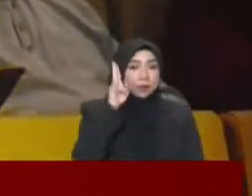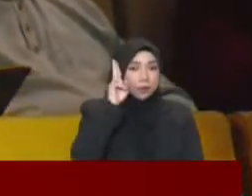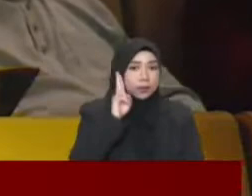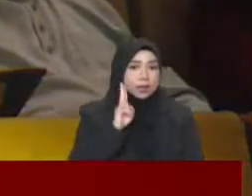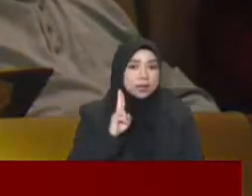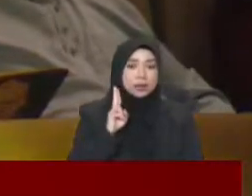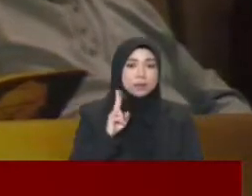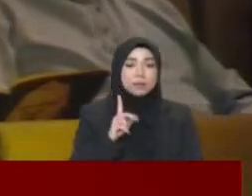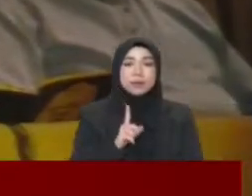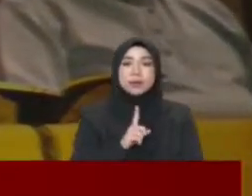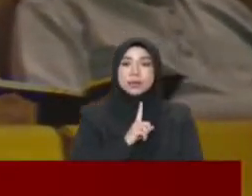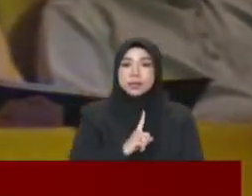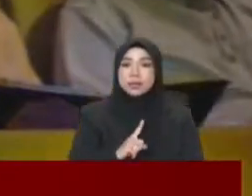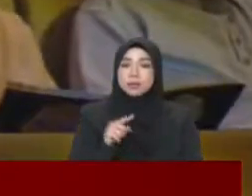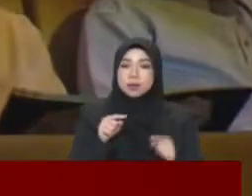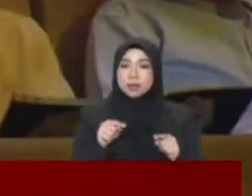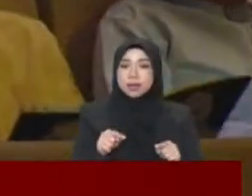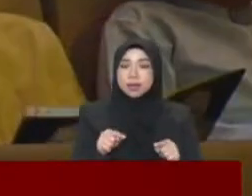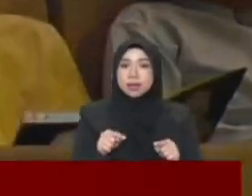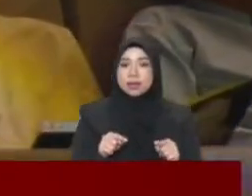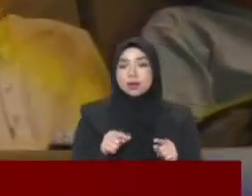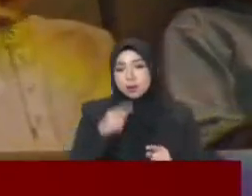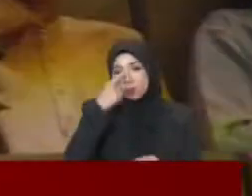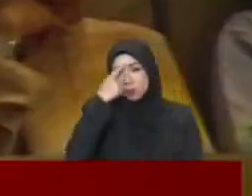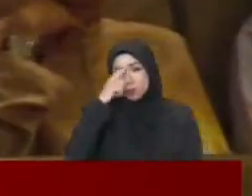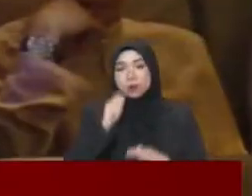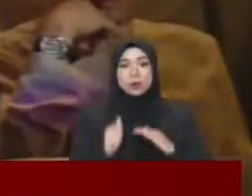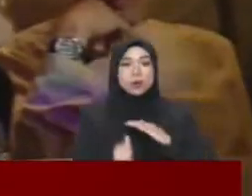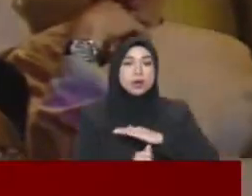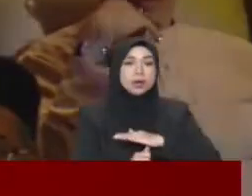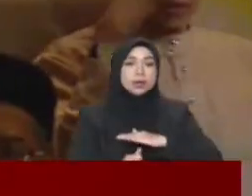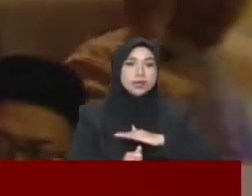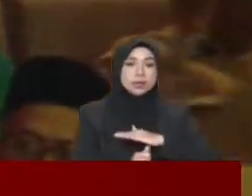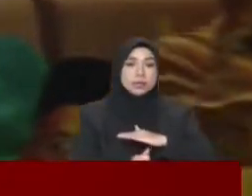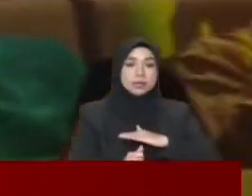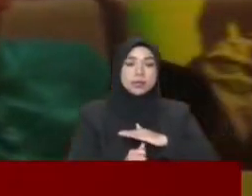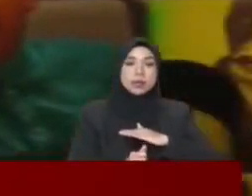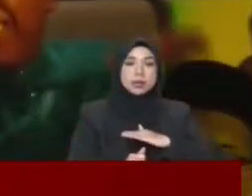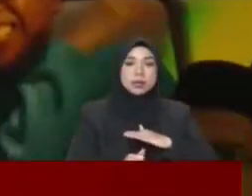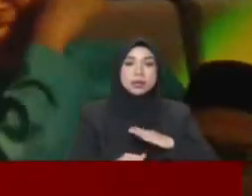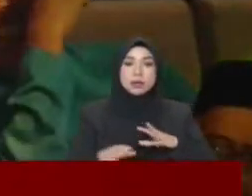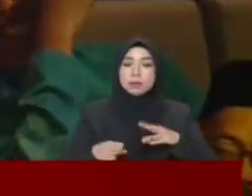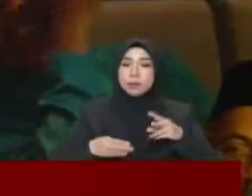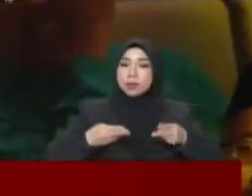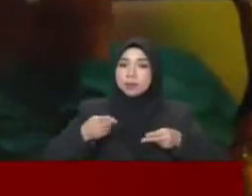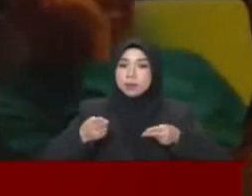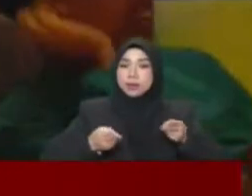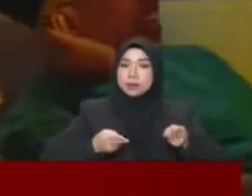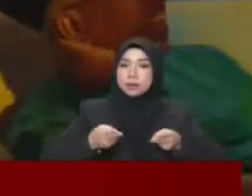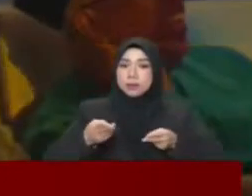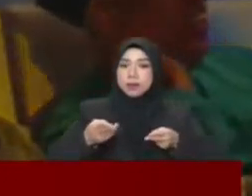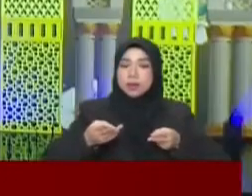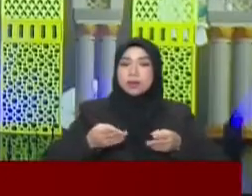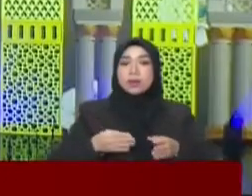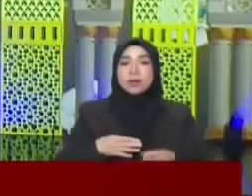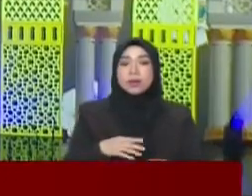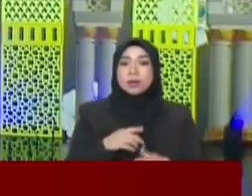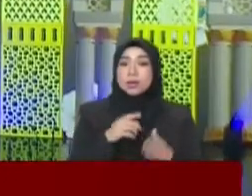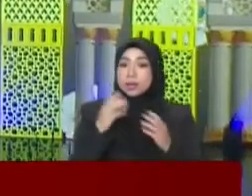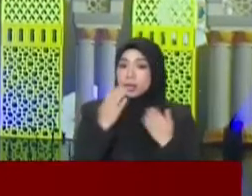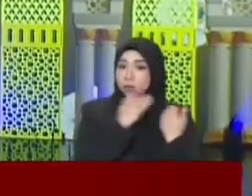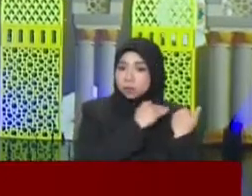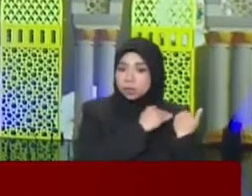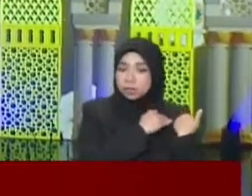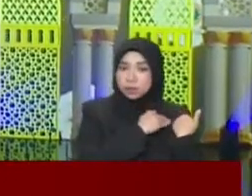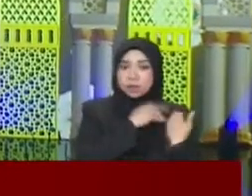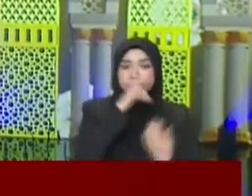先知穆罕默德的生平反映出在国家治理方面的卓越能力，而在经济方面也重视资源